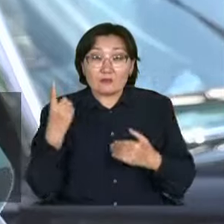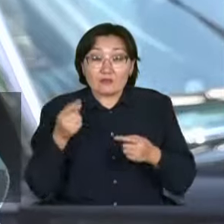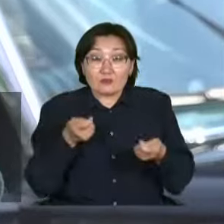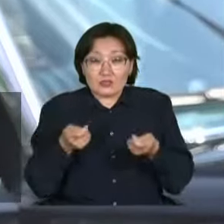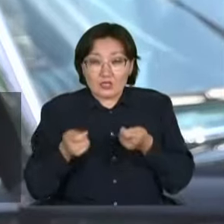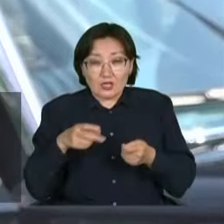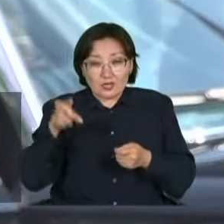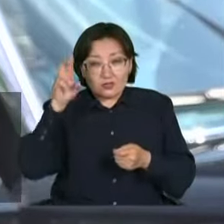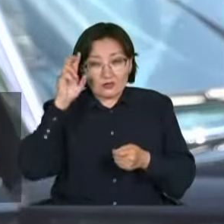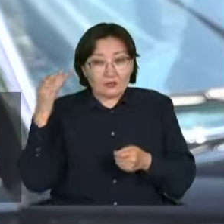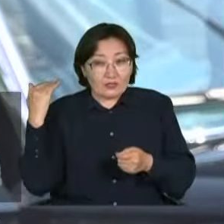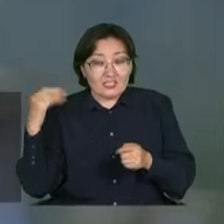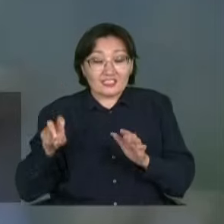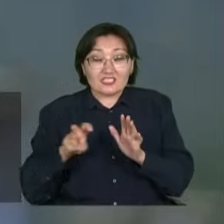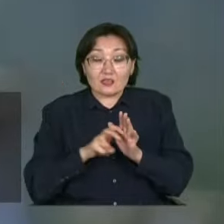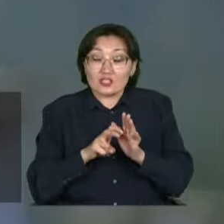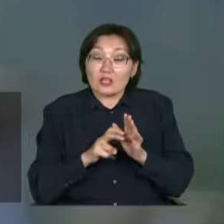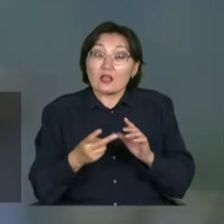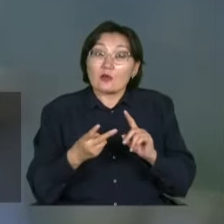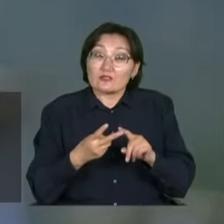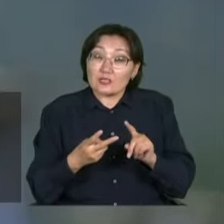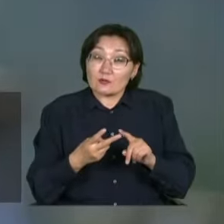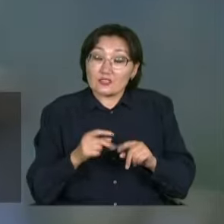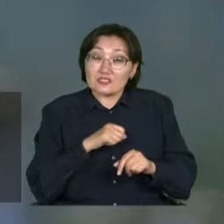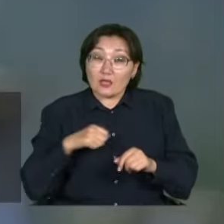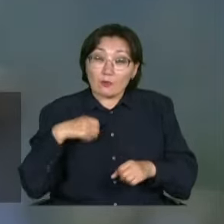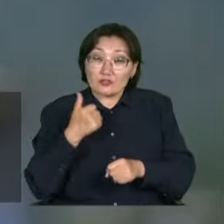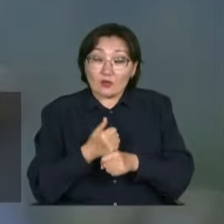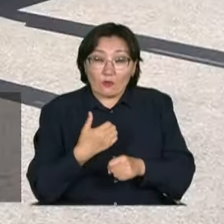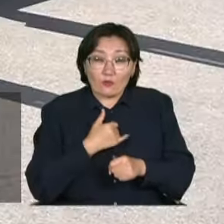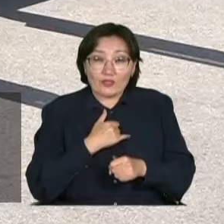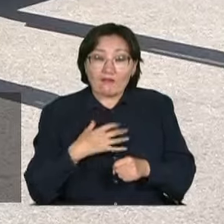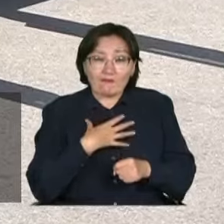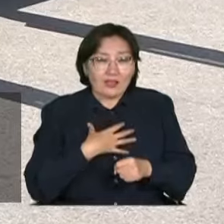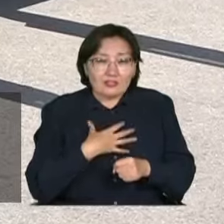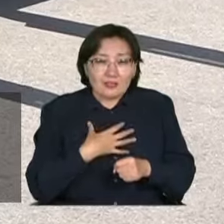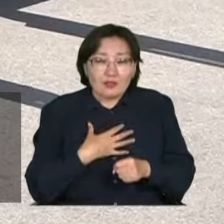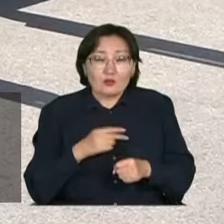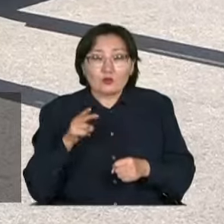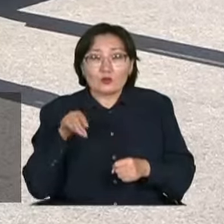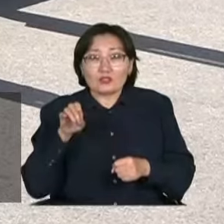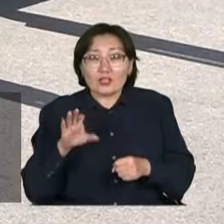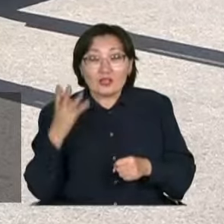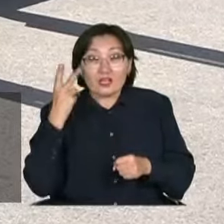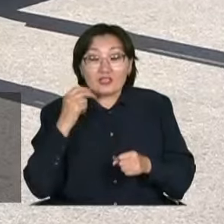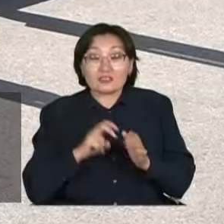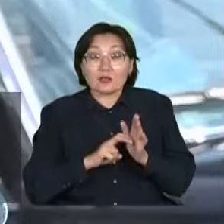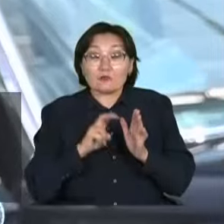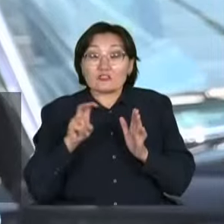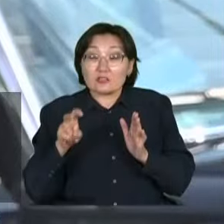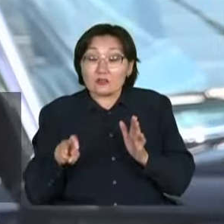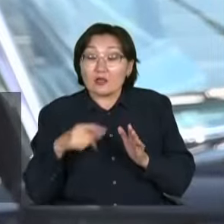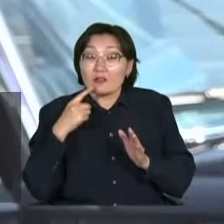руководитель государства, во-вторых, это самое главное, что у меня волнение такое. Димаш Кмеч, когда вышел из машины,